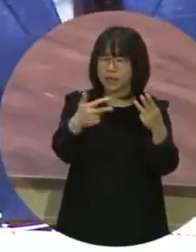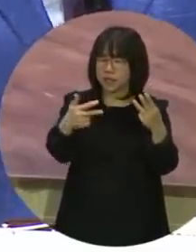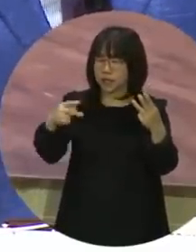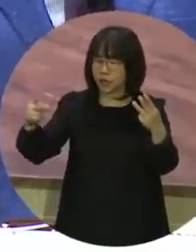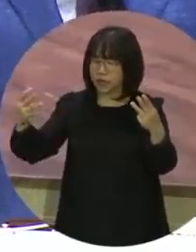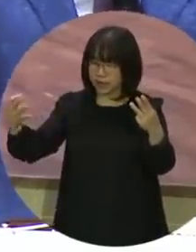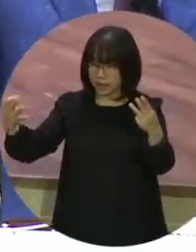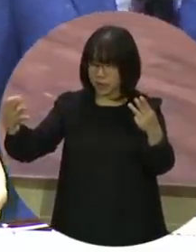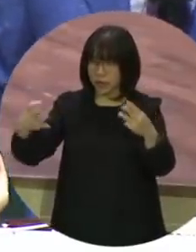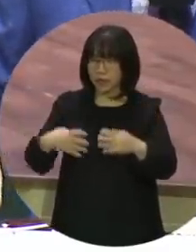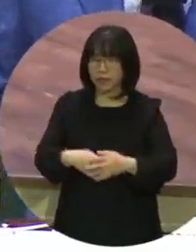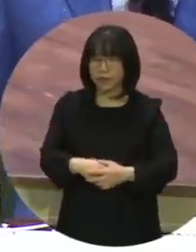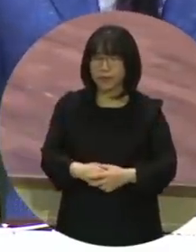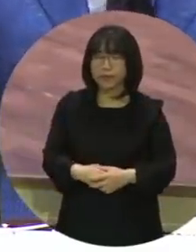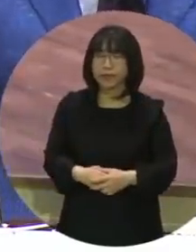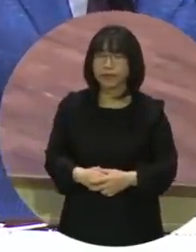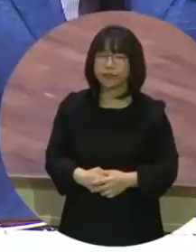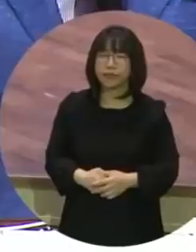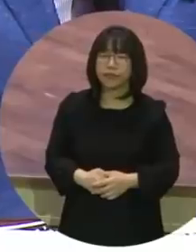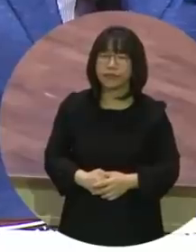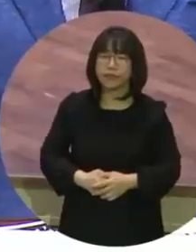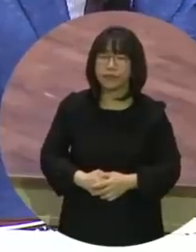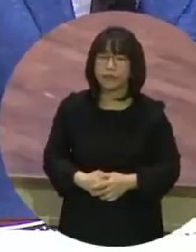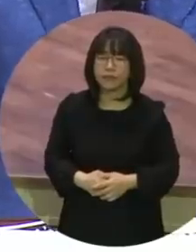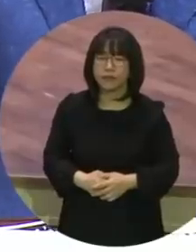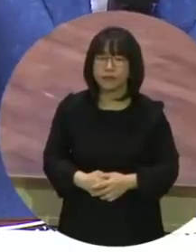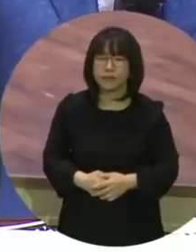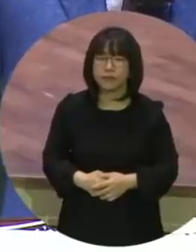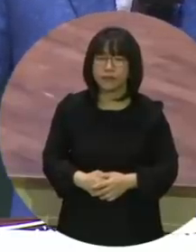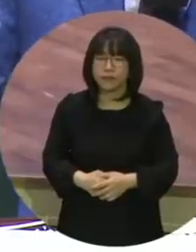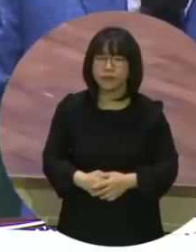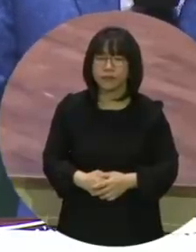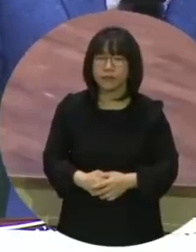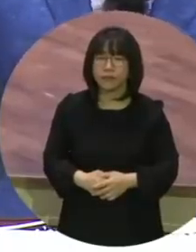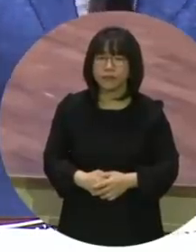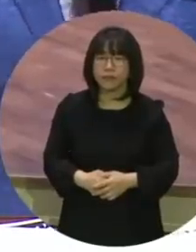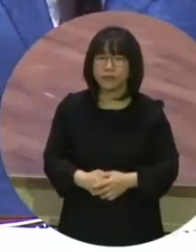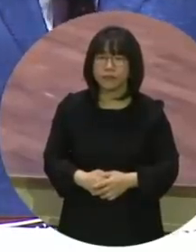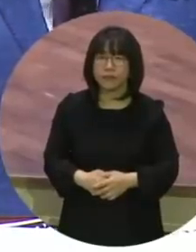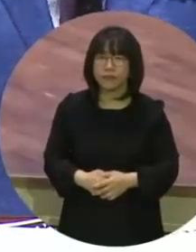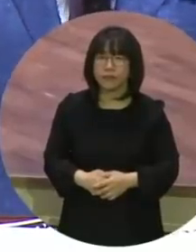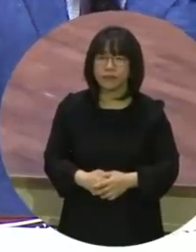7절로 14절에 그렇게 말했습니다.